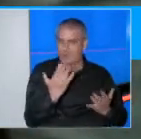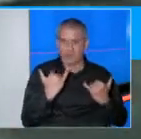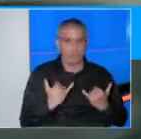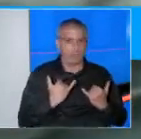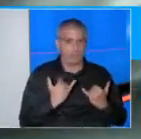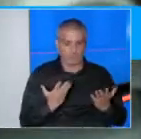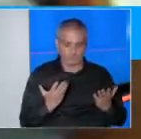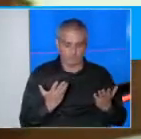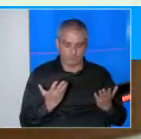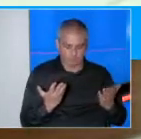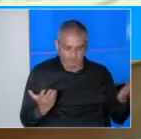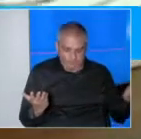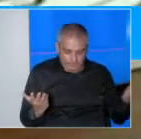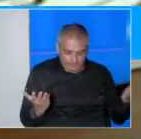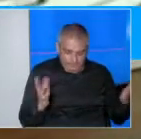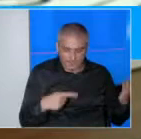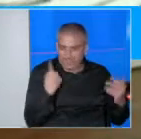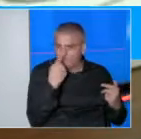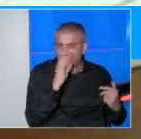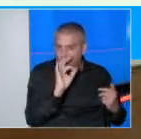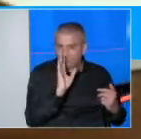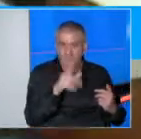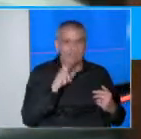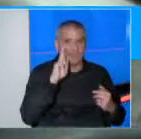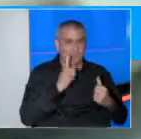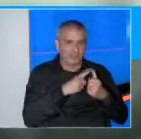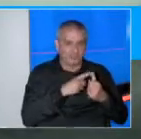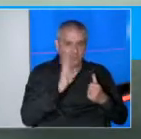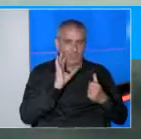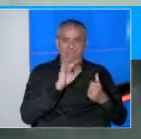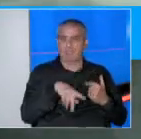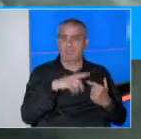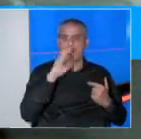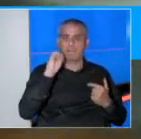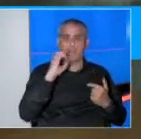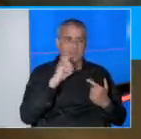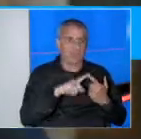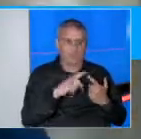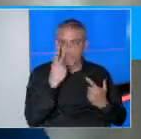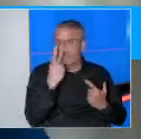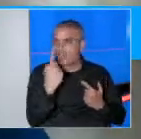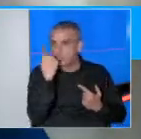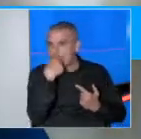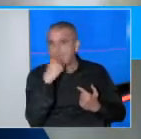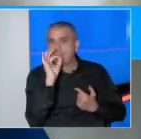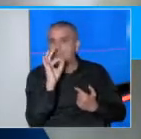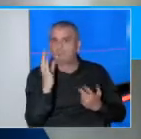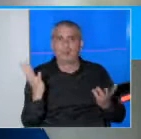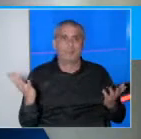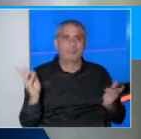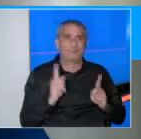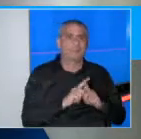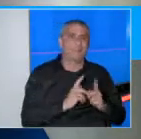היום, אתה יודע, גם בפרצופם, גם של הילד שקד, גם של מתן כהנה, אתה יכול לראות את